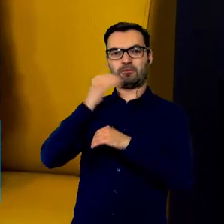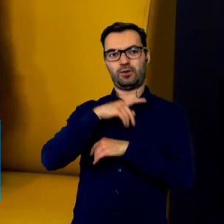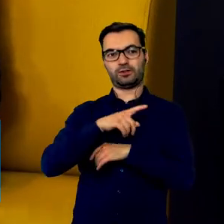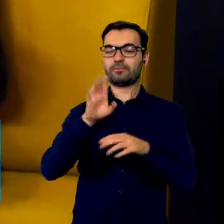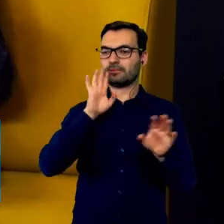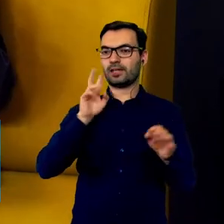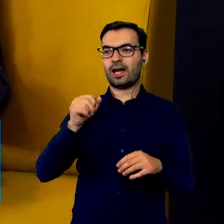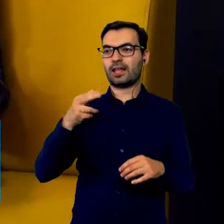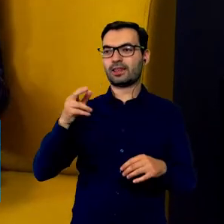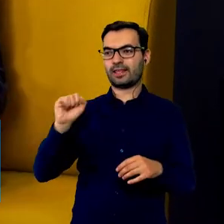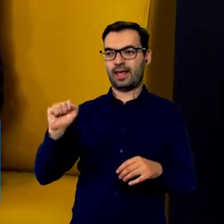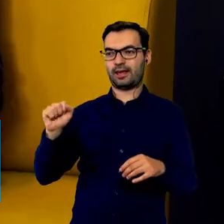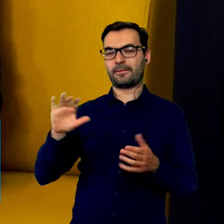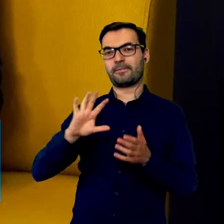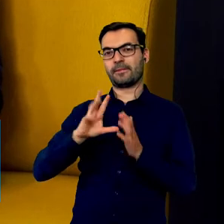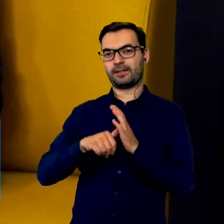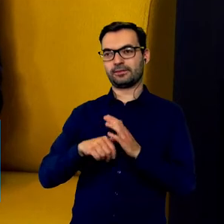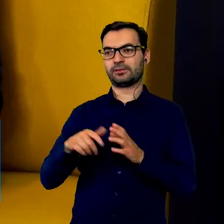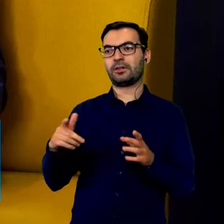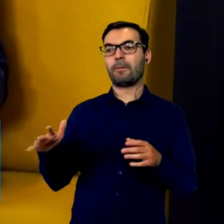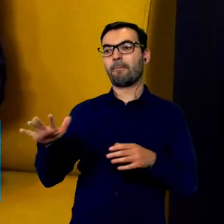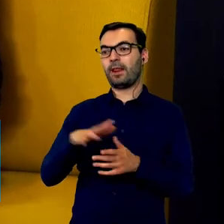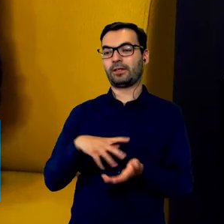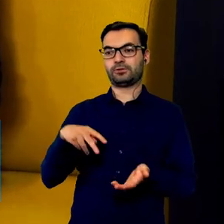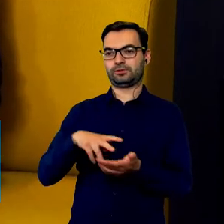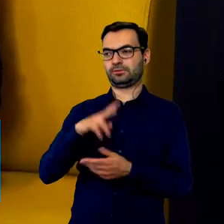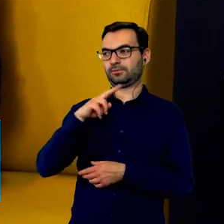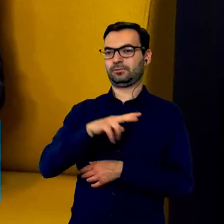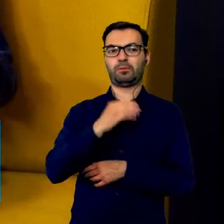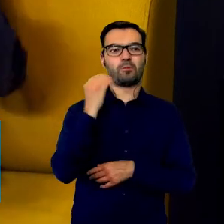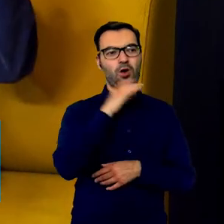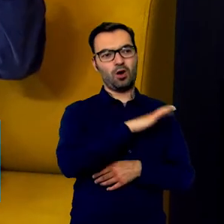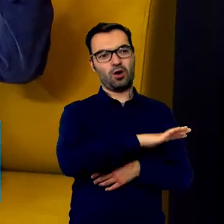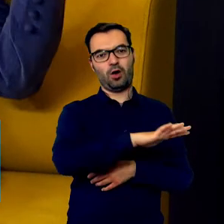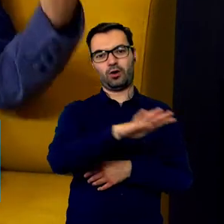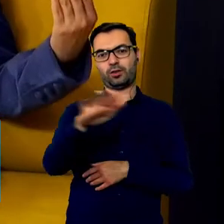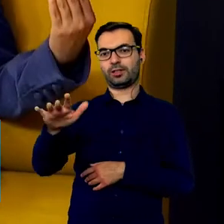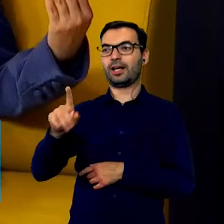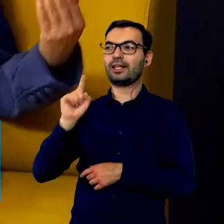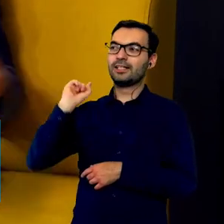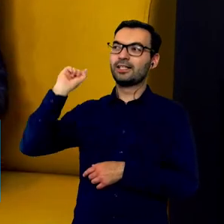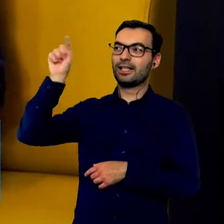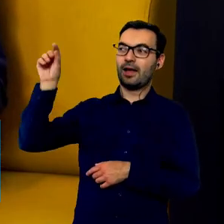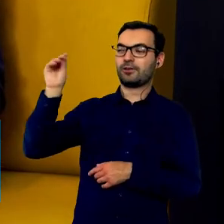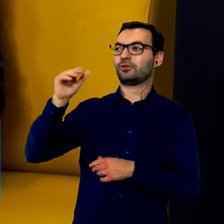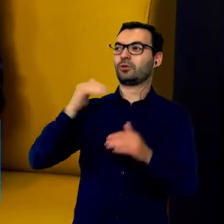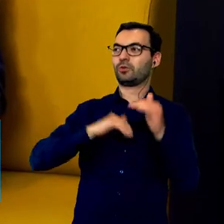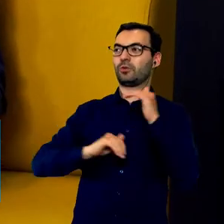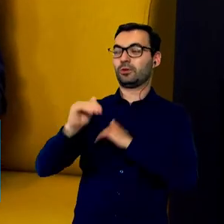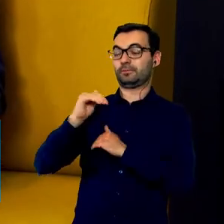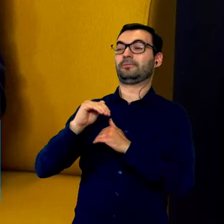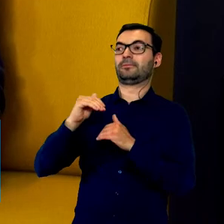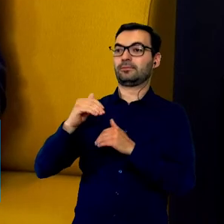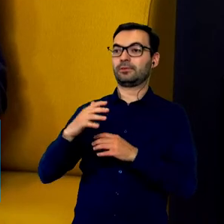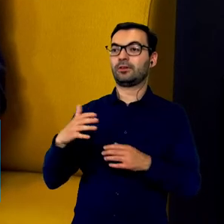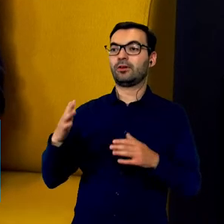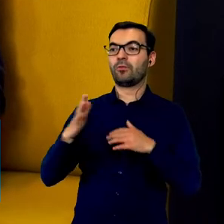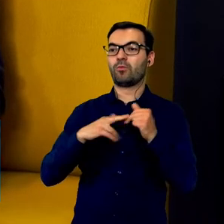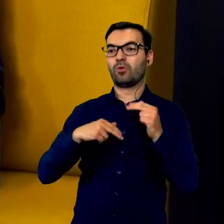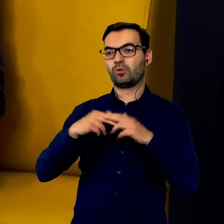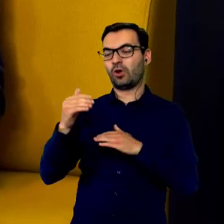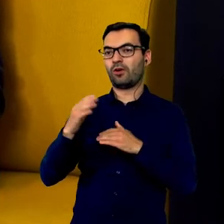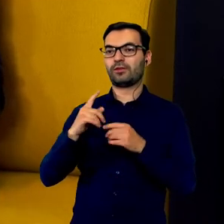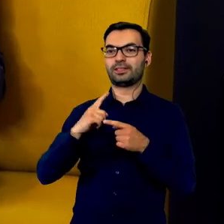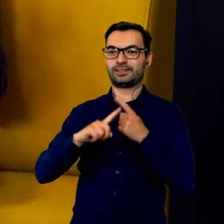jest w Hani, kiedy się stoi na takim placu. Morze cudowne i w tle góry. Budowle weneckie, oczywiście